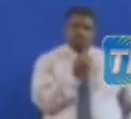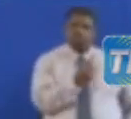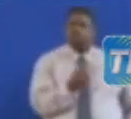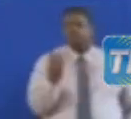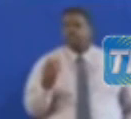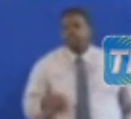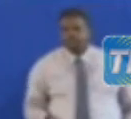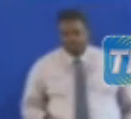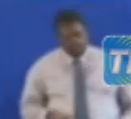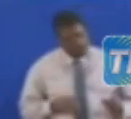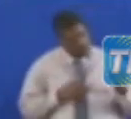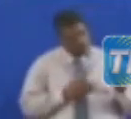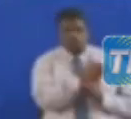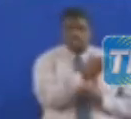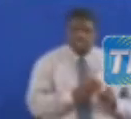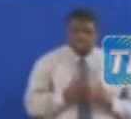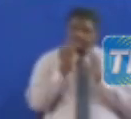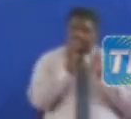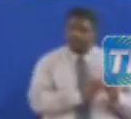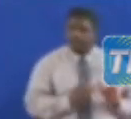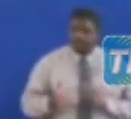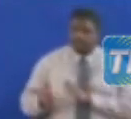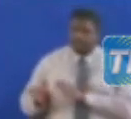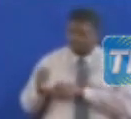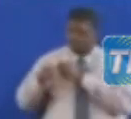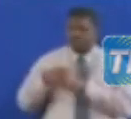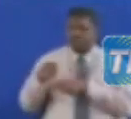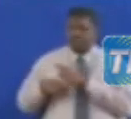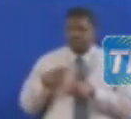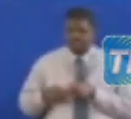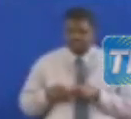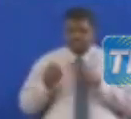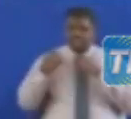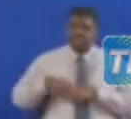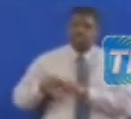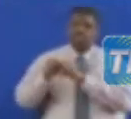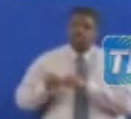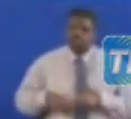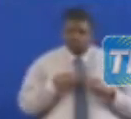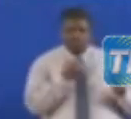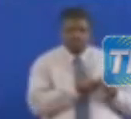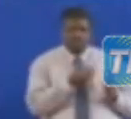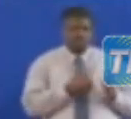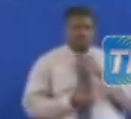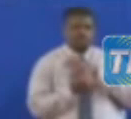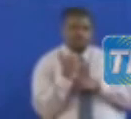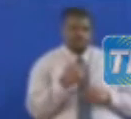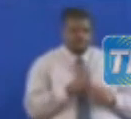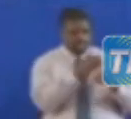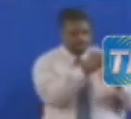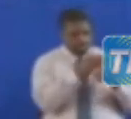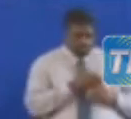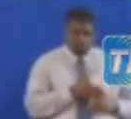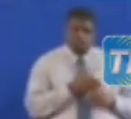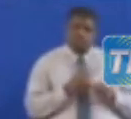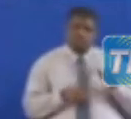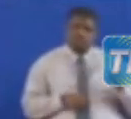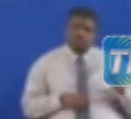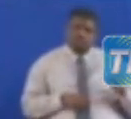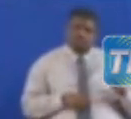21.14. Uidhinishwaji wa mipango wa mradi inayotekelezwa na fedha za uwajibikaji wa makampuni ya usio